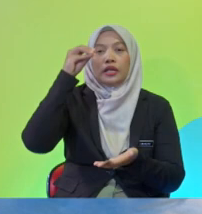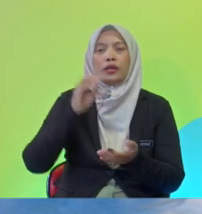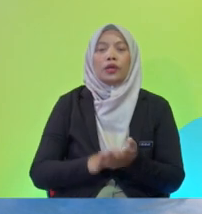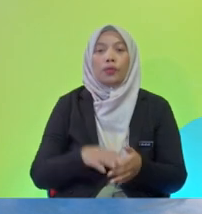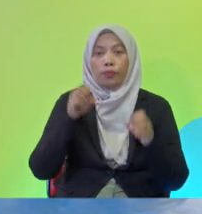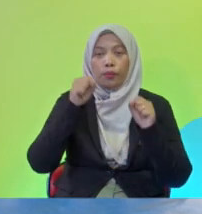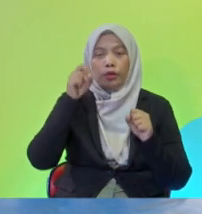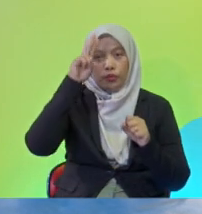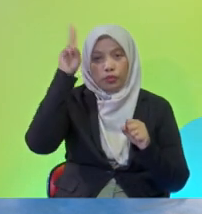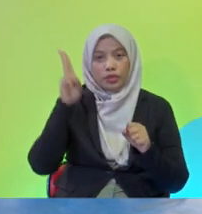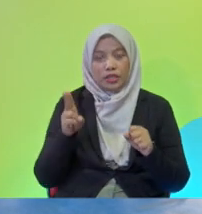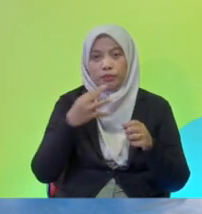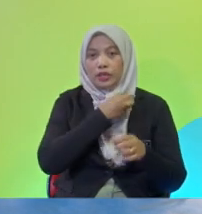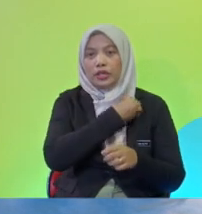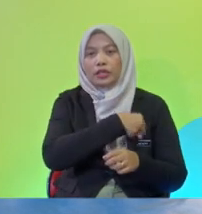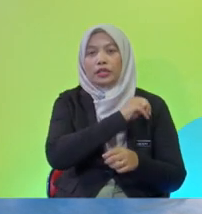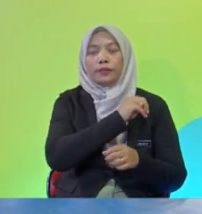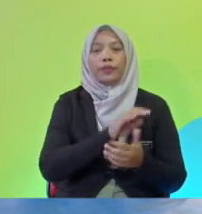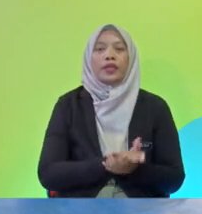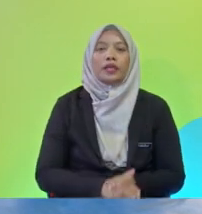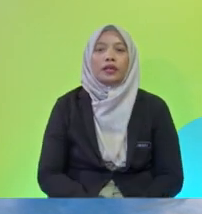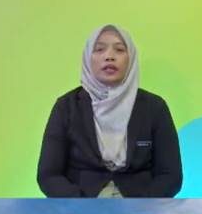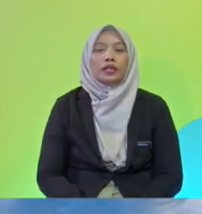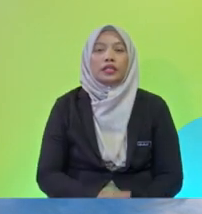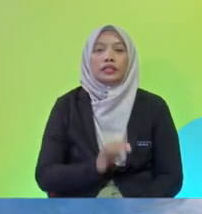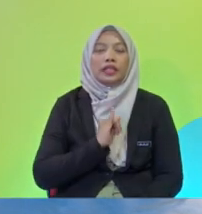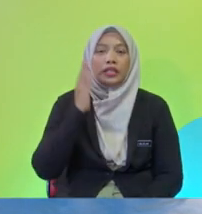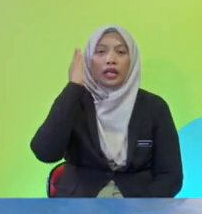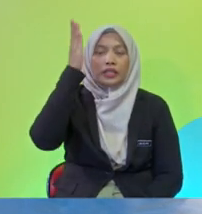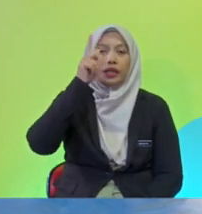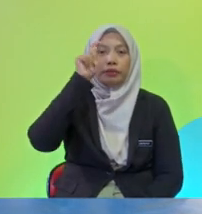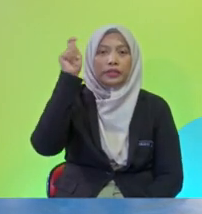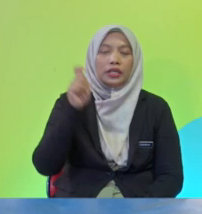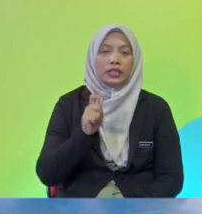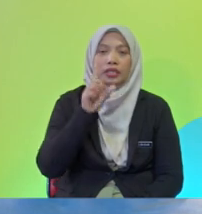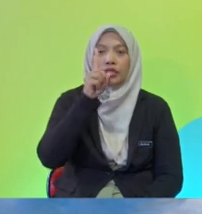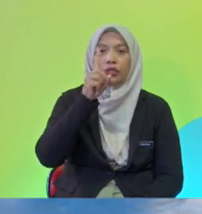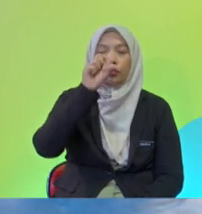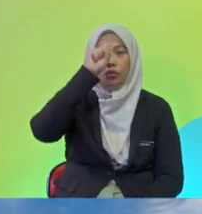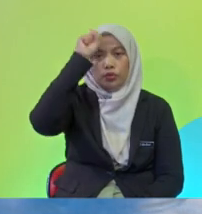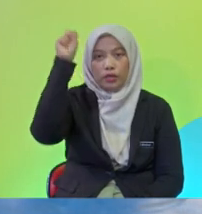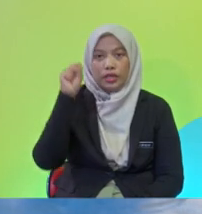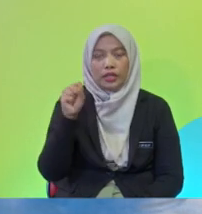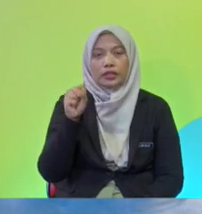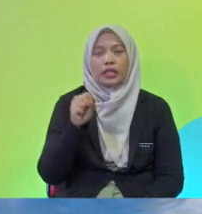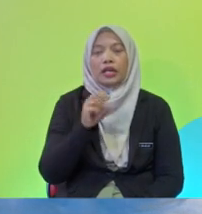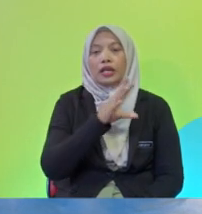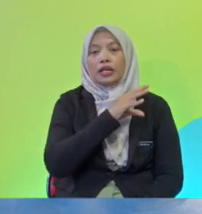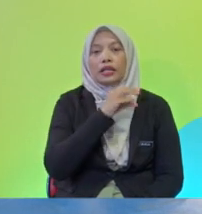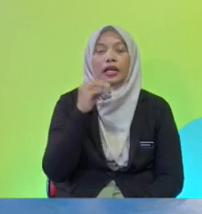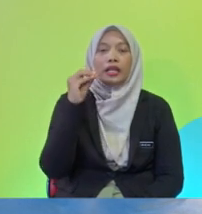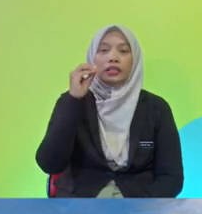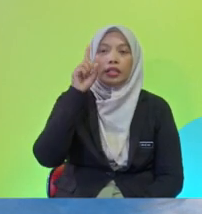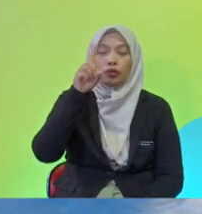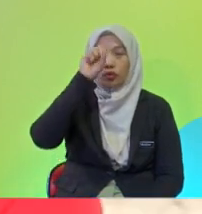uji mereka ke? Boleh. Okey, jadi untuk segmen ini saya akan bertanya dua soalan. Satu soalan untuk kumpulan A dan satu soalan